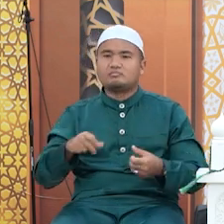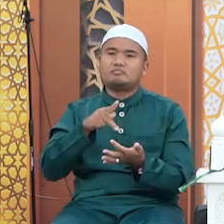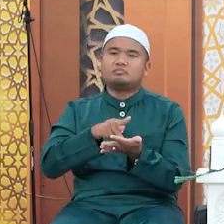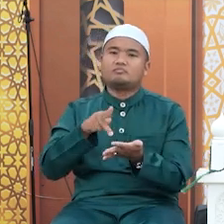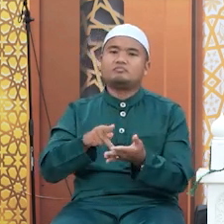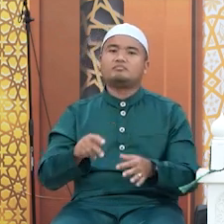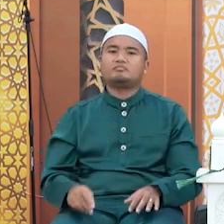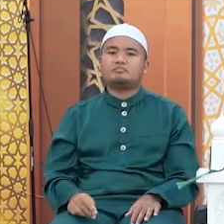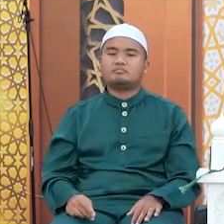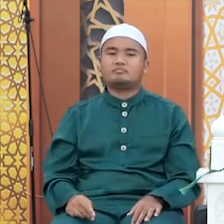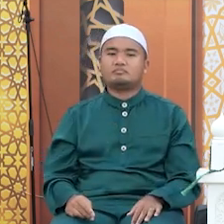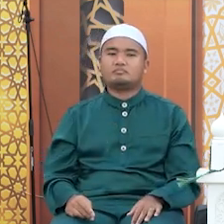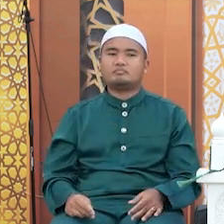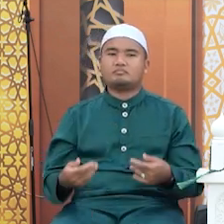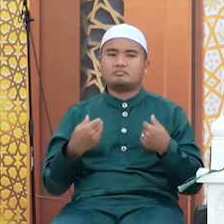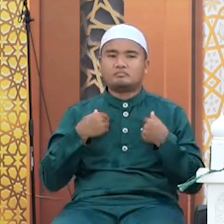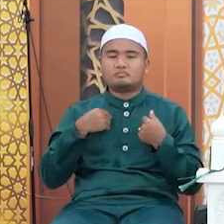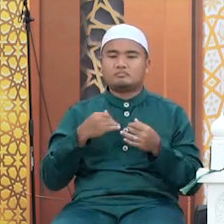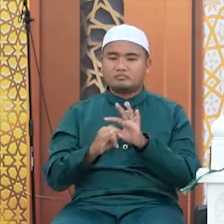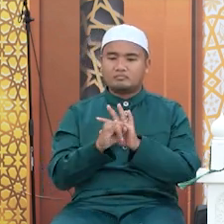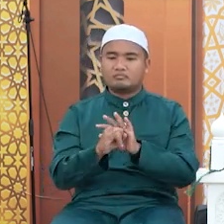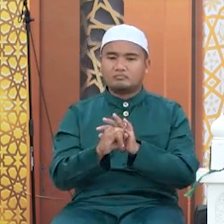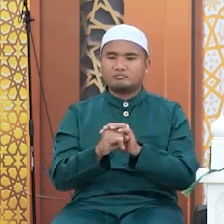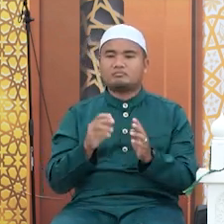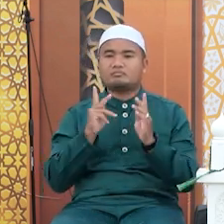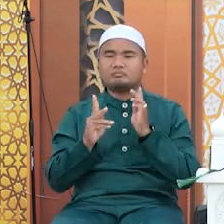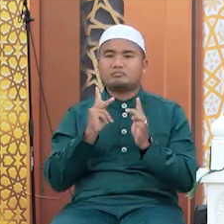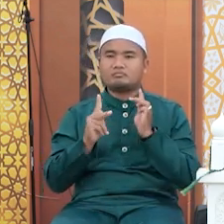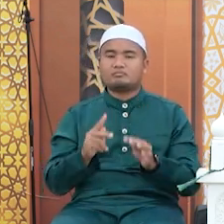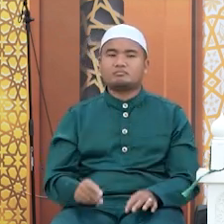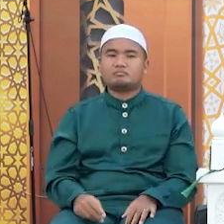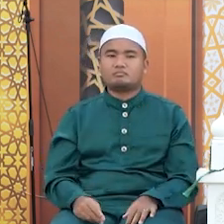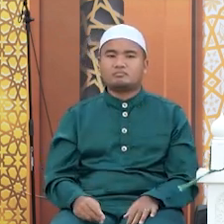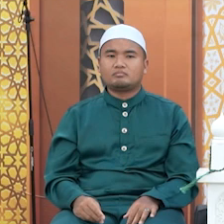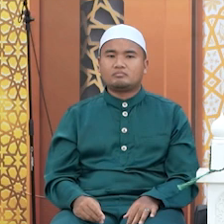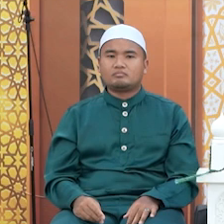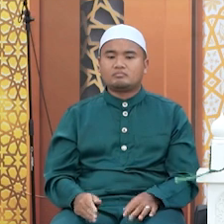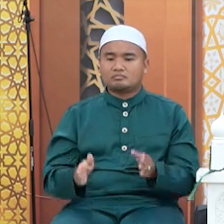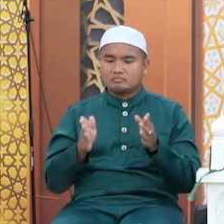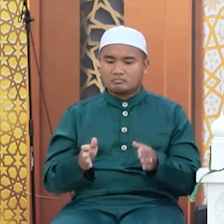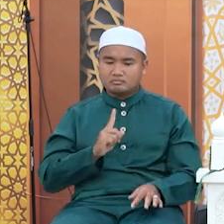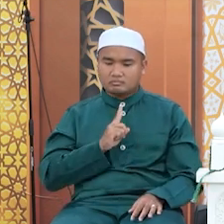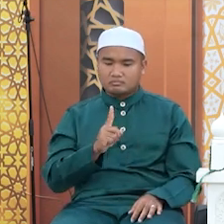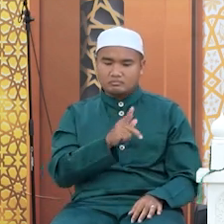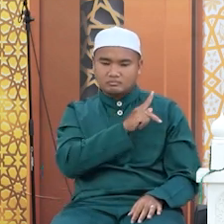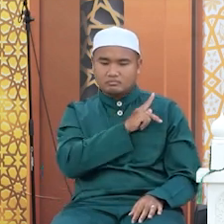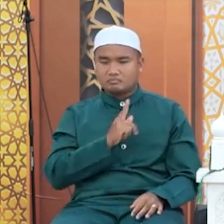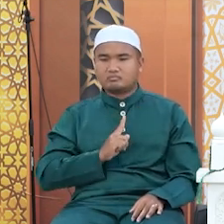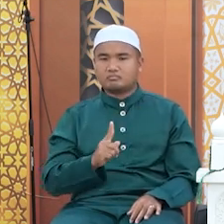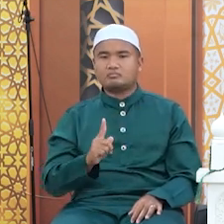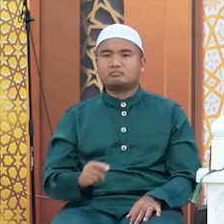Kata Ibnu Athaillah Iskandari, tokoh yang terkenal dalam ilmu